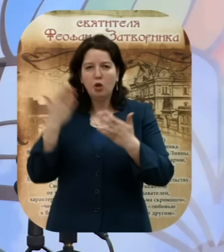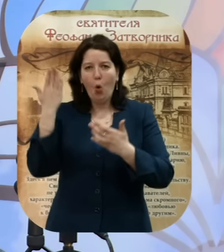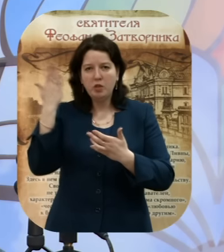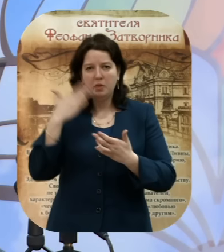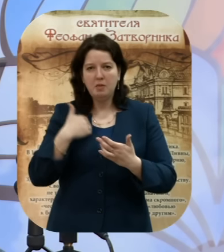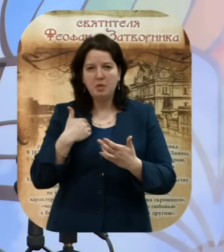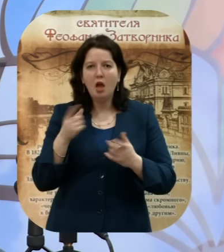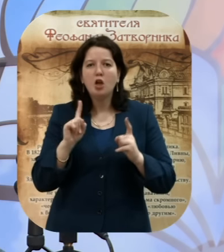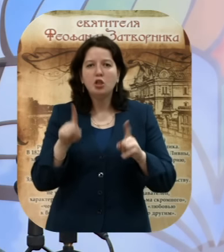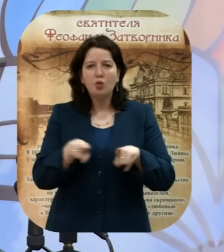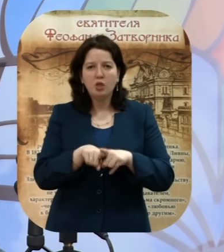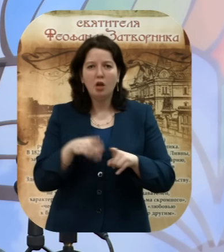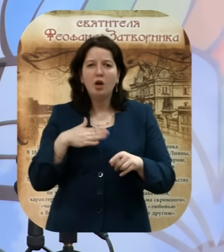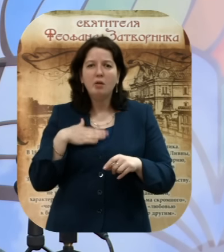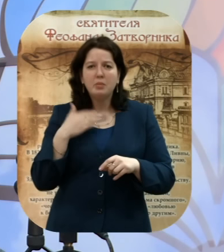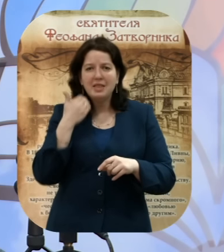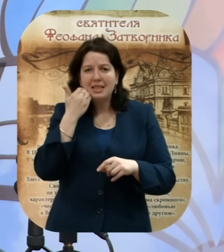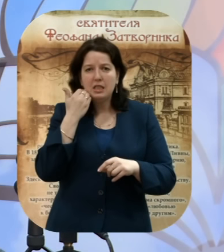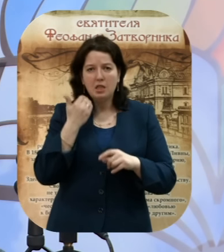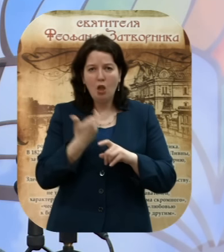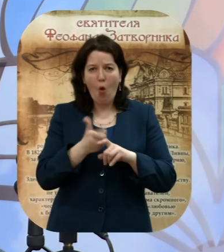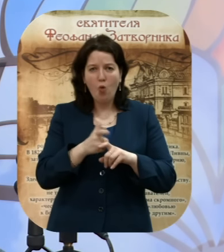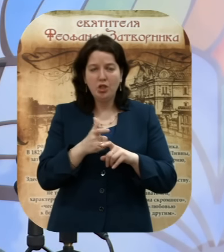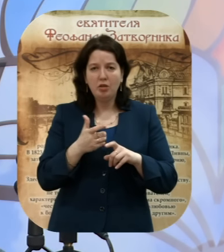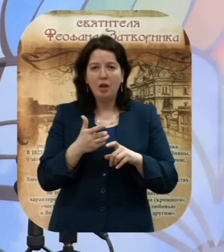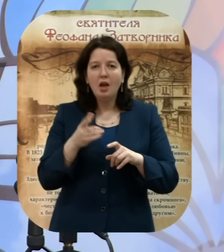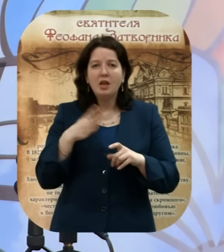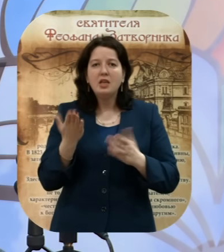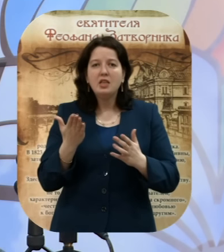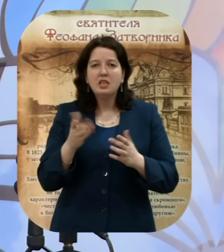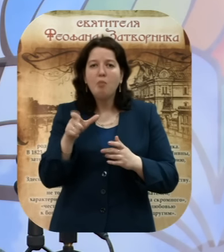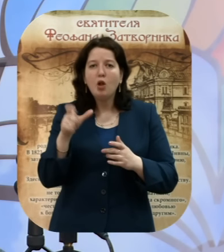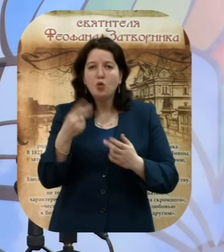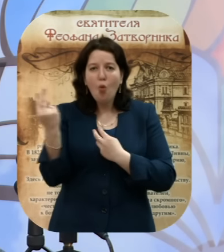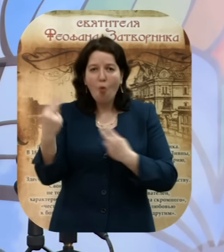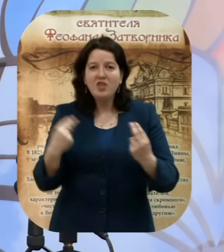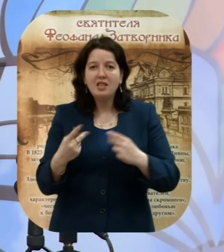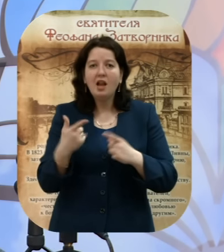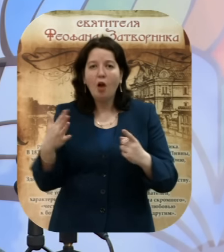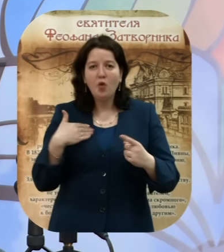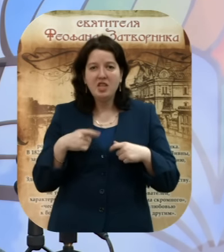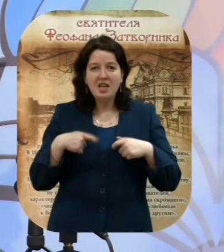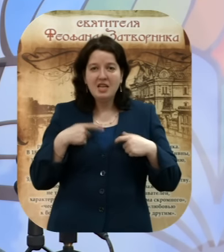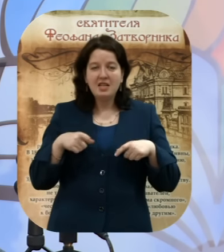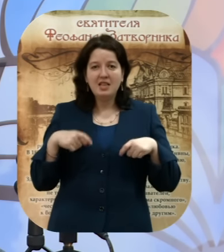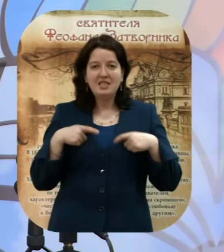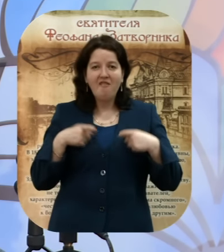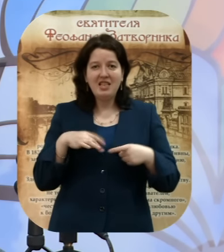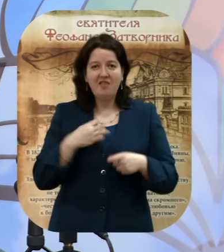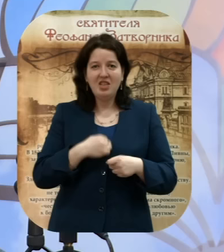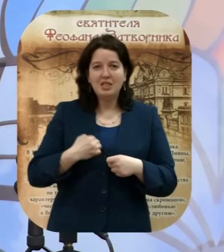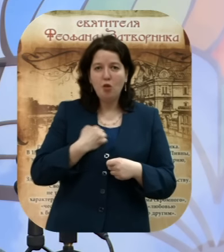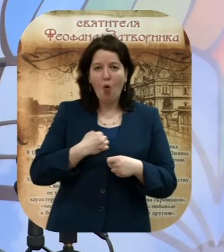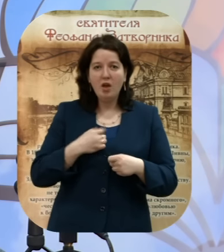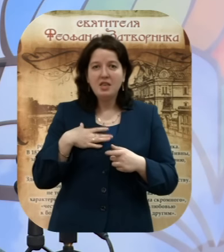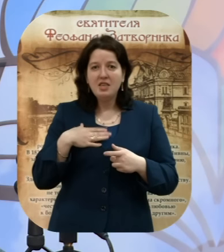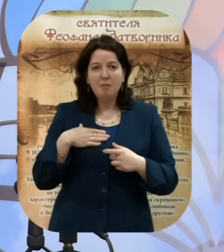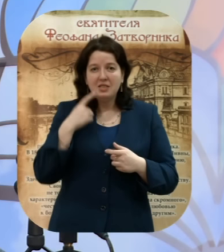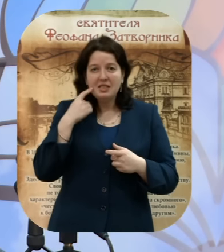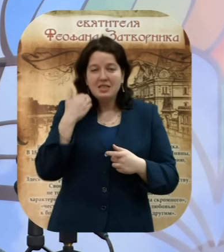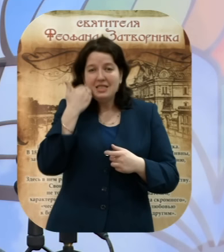я не знаю, мне стыдно даже, если бы все люди увидели, какой я завистливый, да мне, я от сраму не знаю, куда